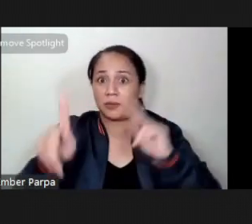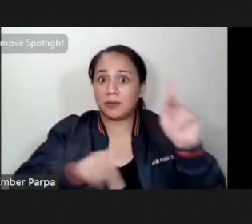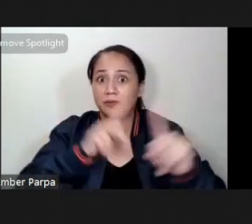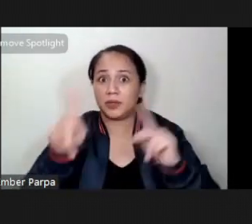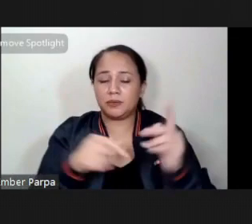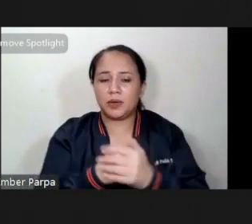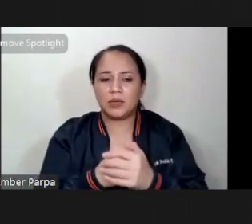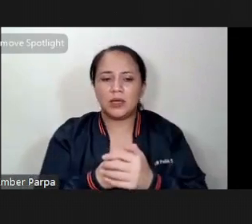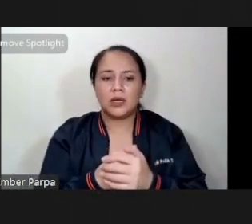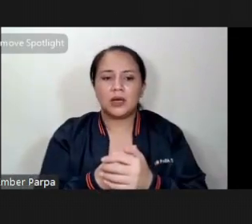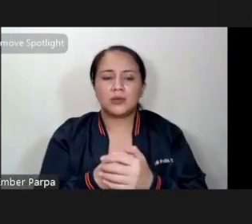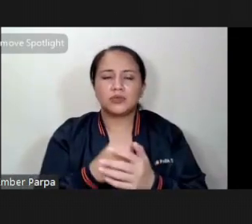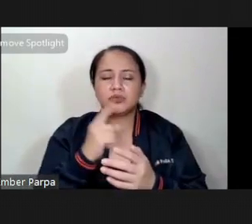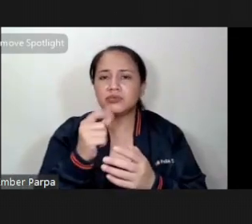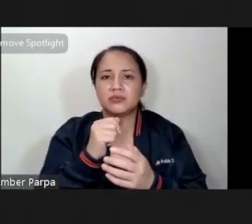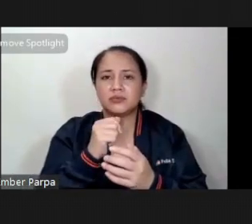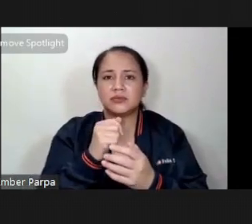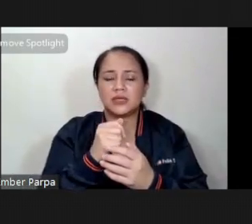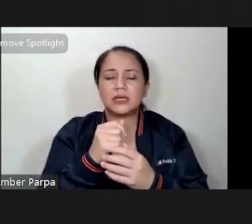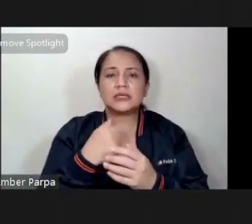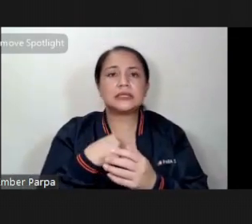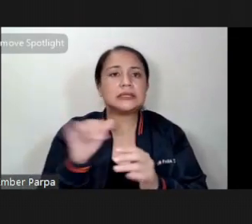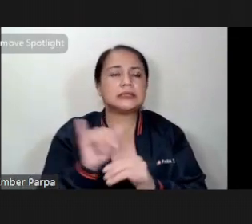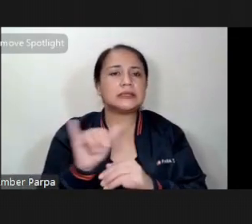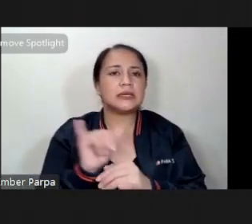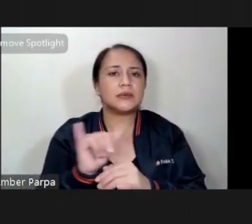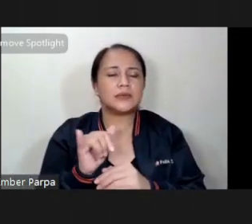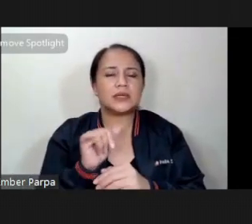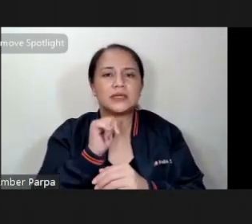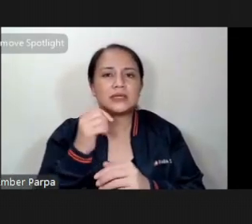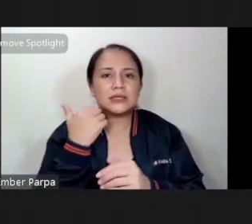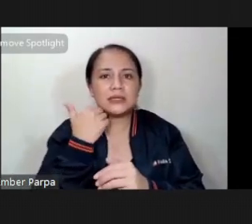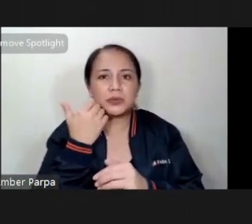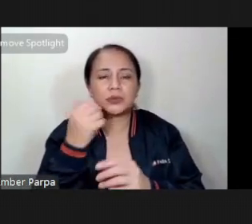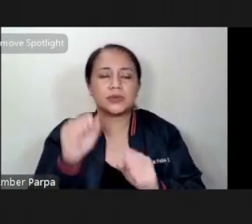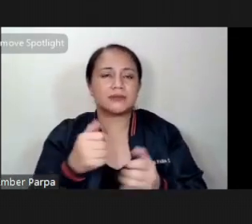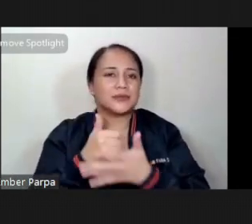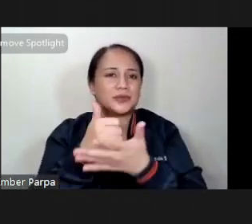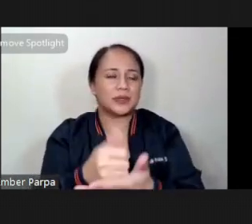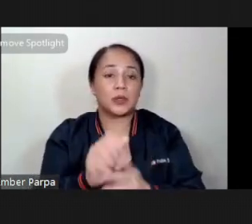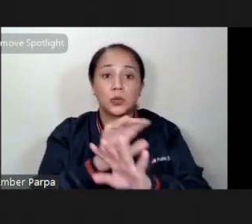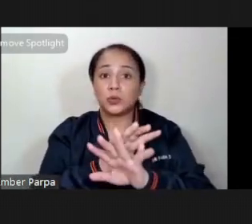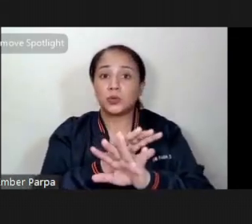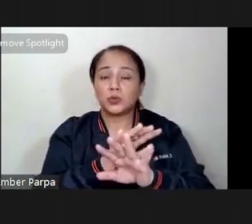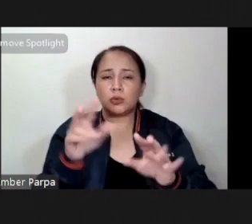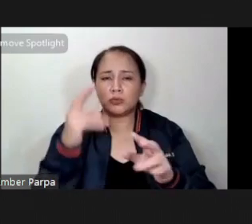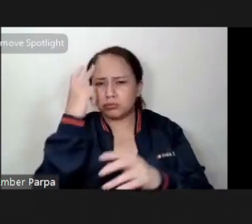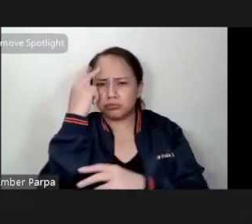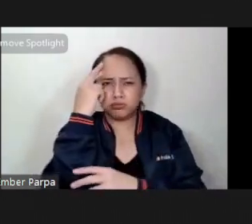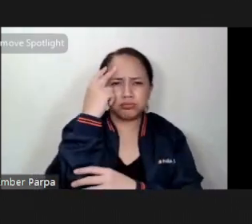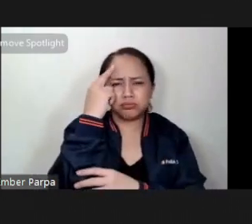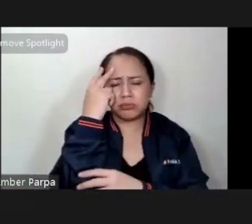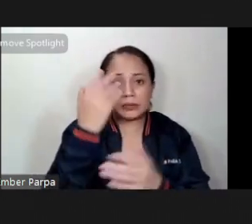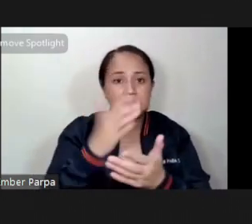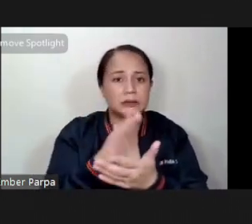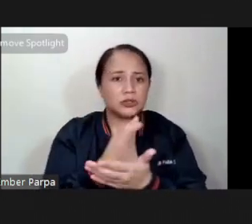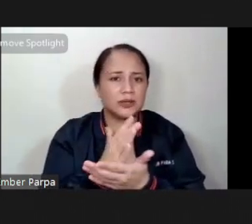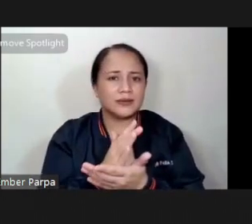bisang dula ka kaila. Andam sila maminaw, andam katabangan. At huwag po kayo magdalawang isip na i-share